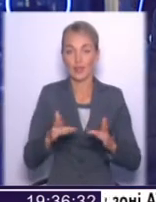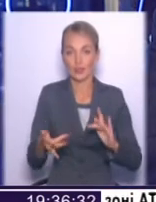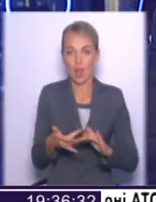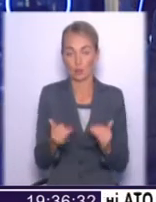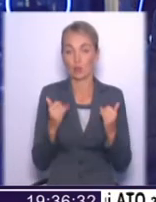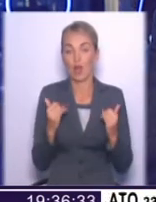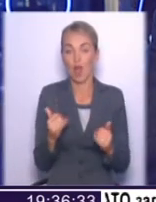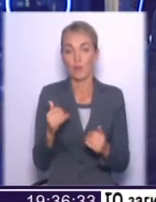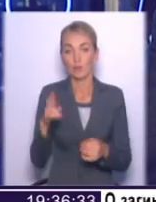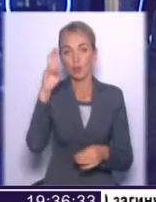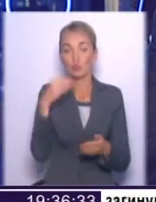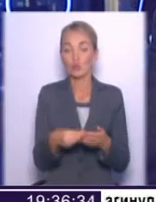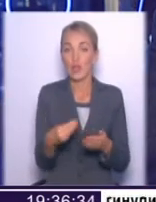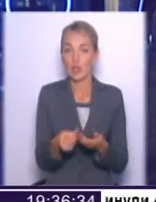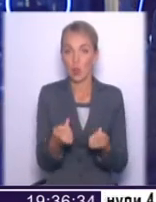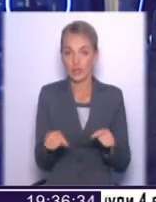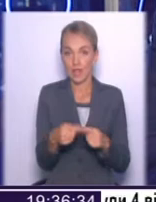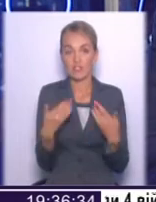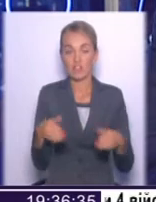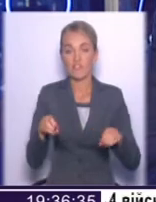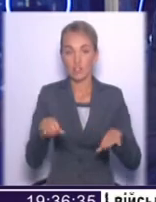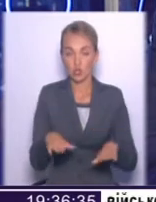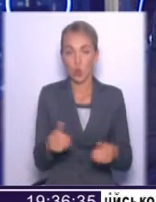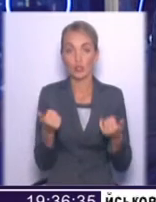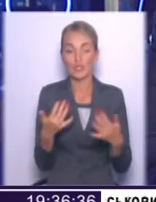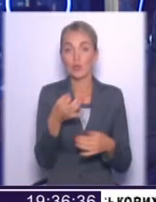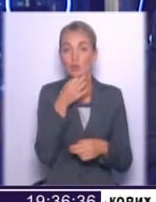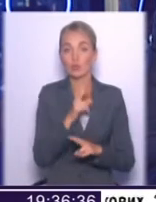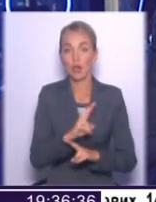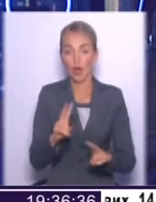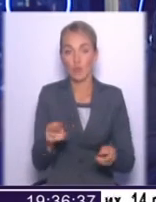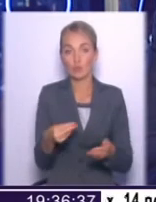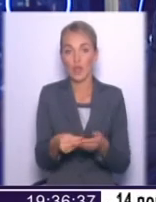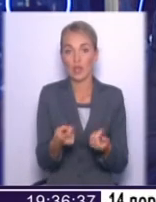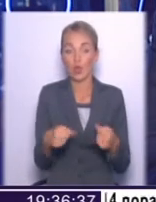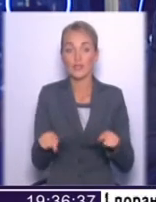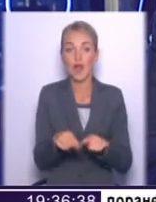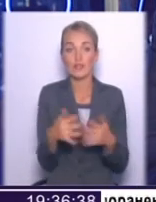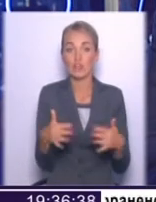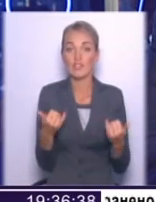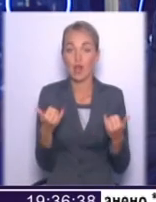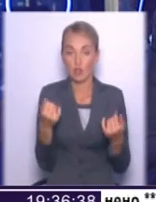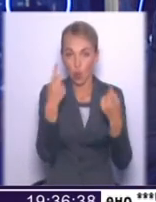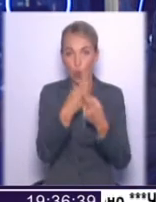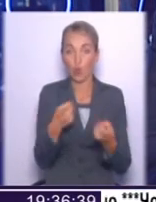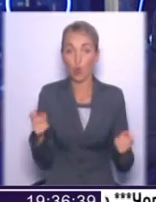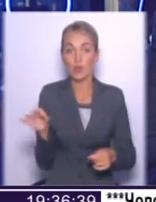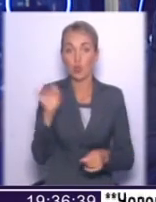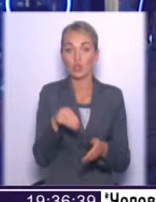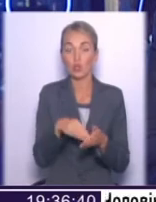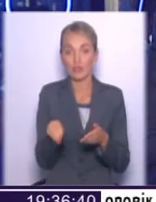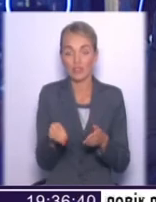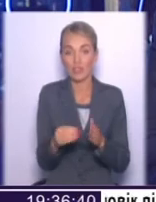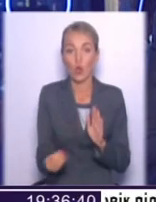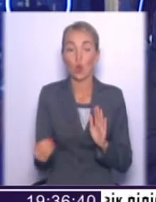для бюджетних організацій, воно вже вирішено, оскільки будь-яка бюджетна організація вже навіть зараз оголошення про закупівлі, вона